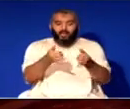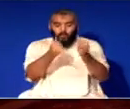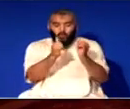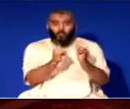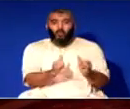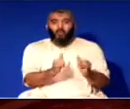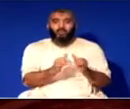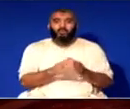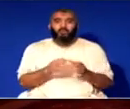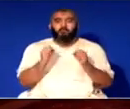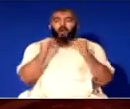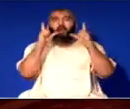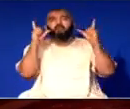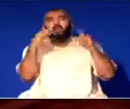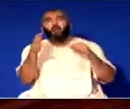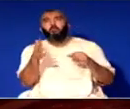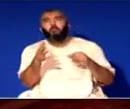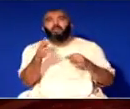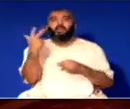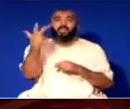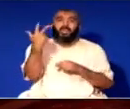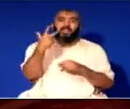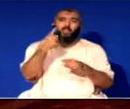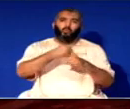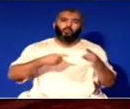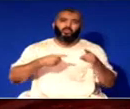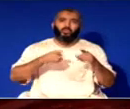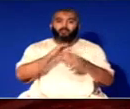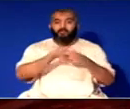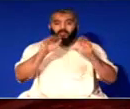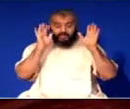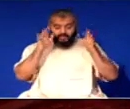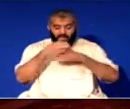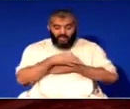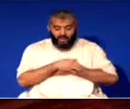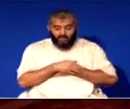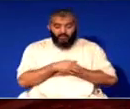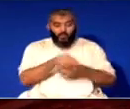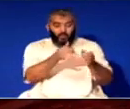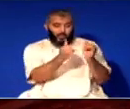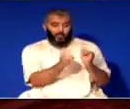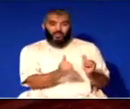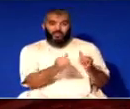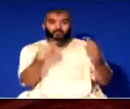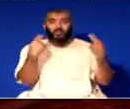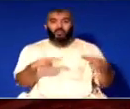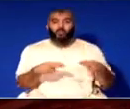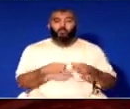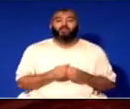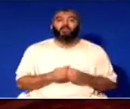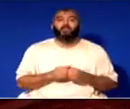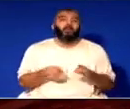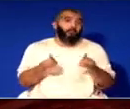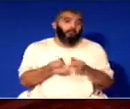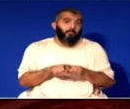على 3:30 على الاخر نصلي حتى الاذان الثاني. اسكت تواسي لي انت